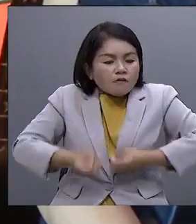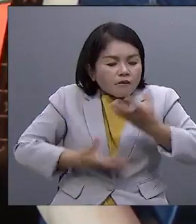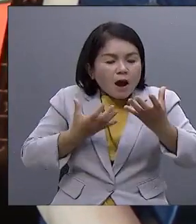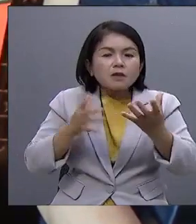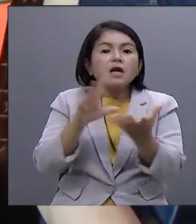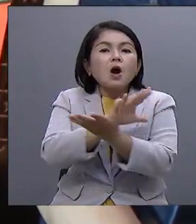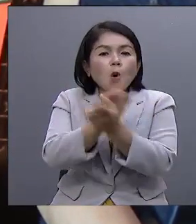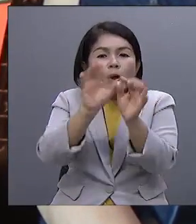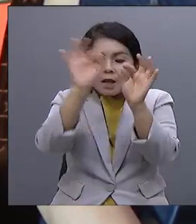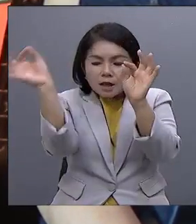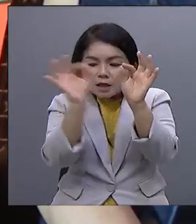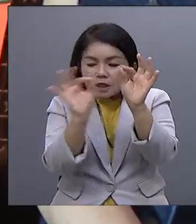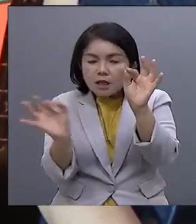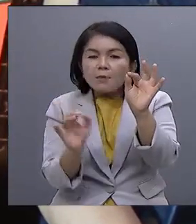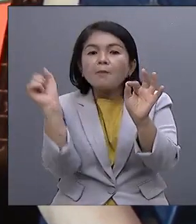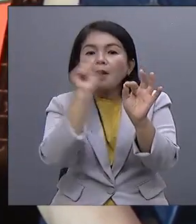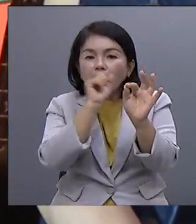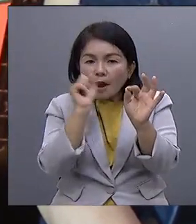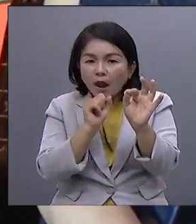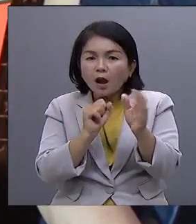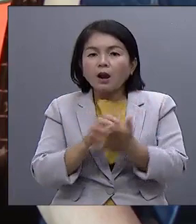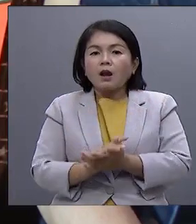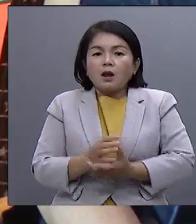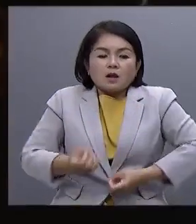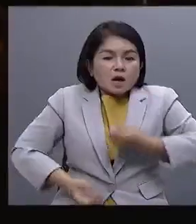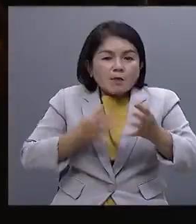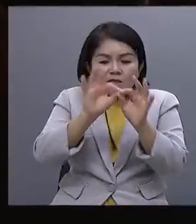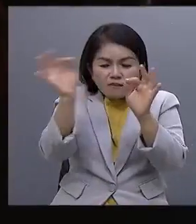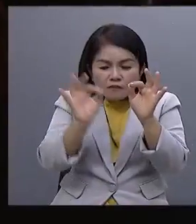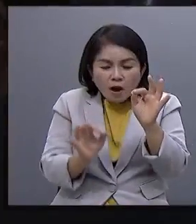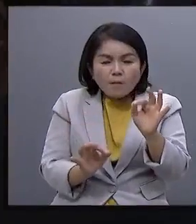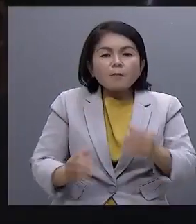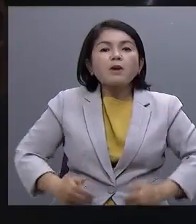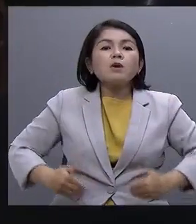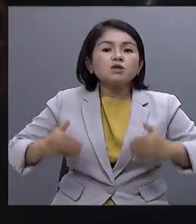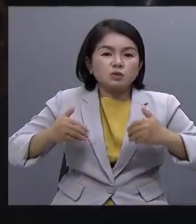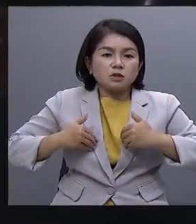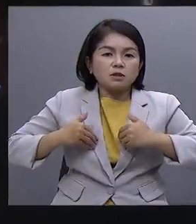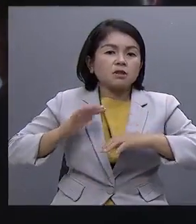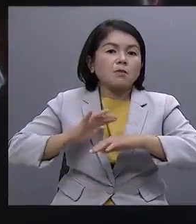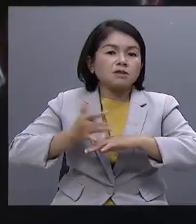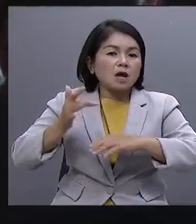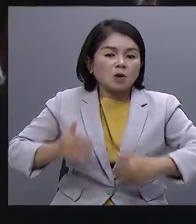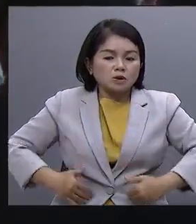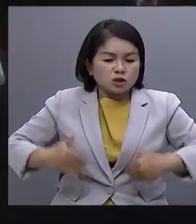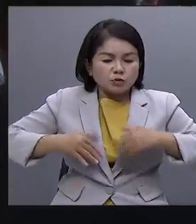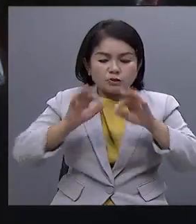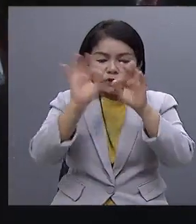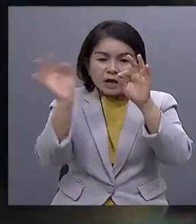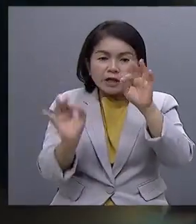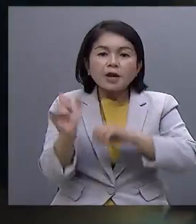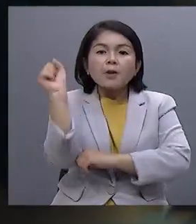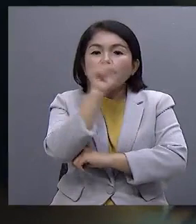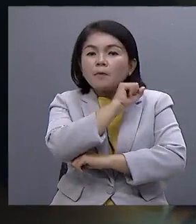งเพื่อชีวิตแต่สิ่งที่เขาสะท้อนออกมาทั้งหมดนั้นคือสัจธรรม ก็เป็นคำจำกัดความสั้นๆนะ